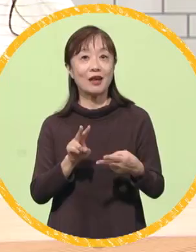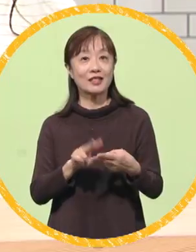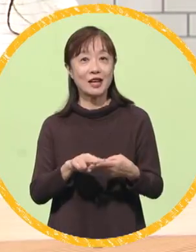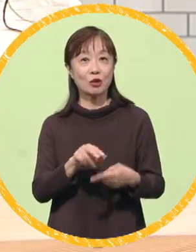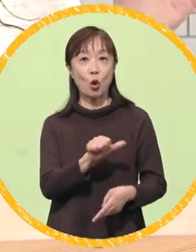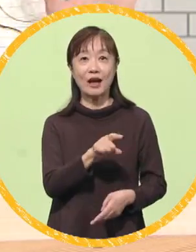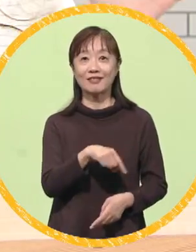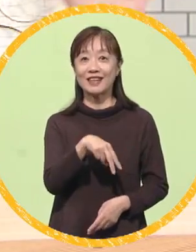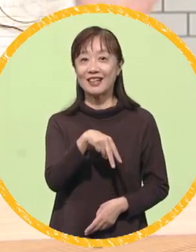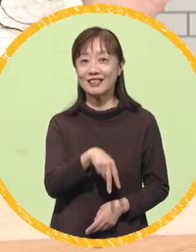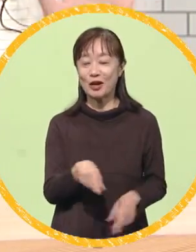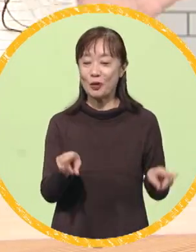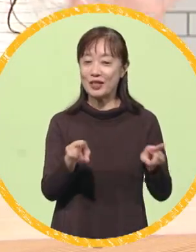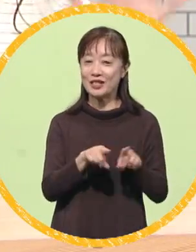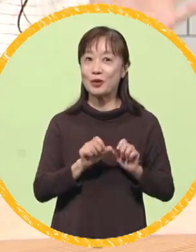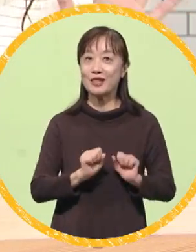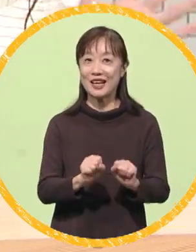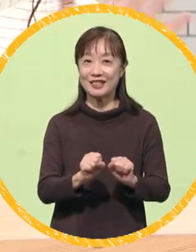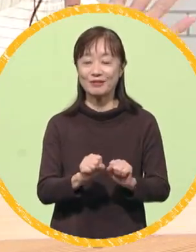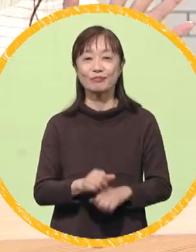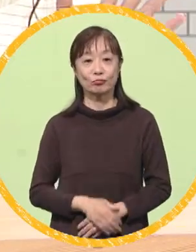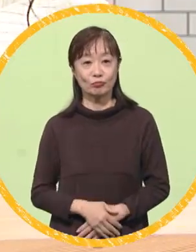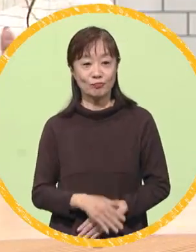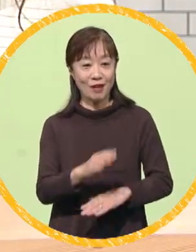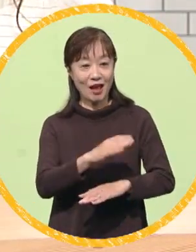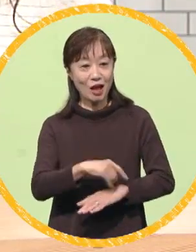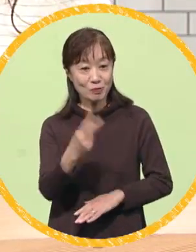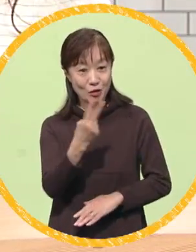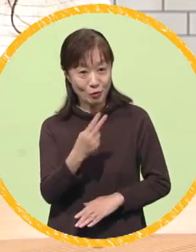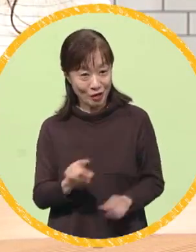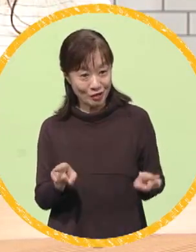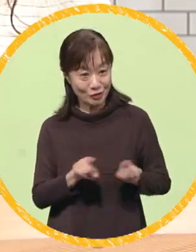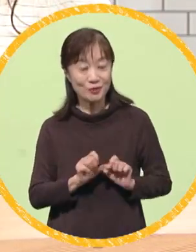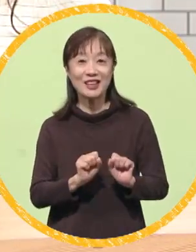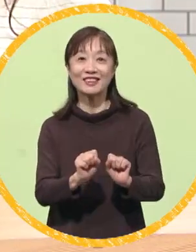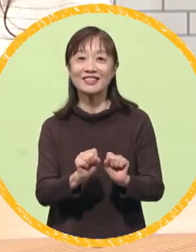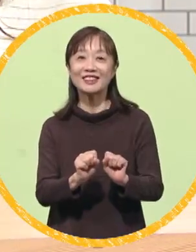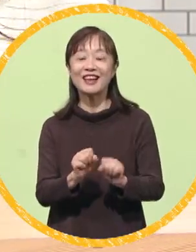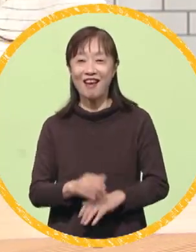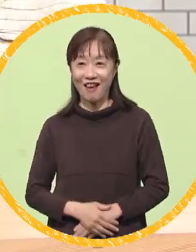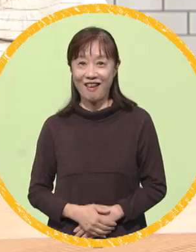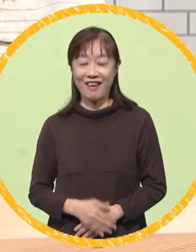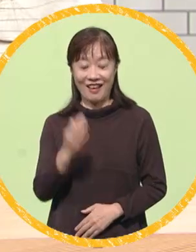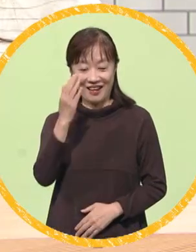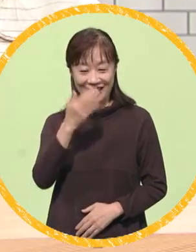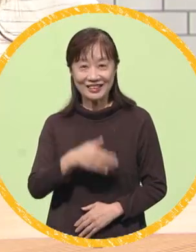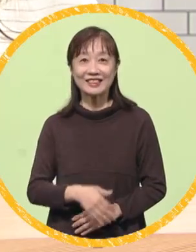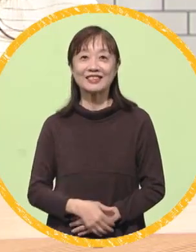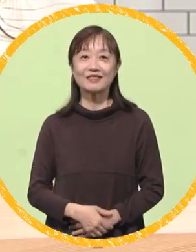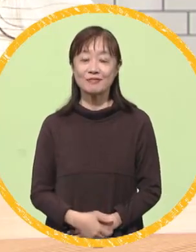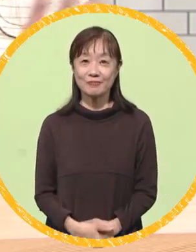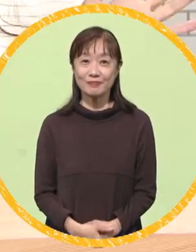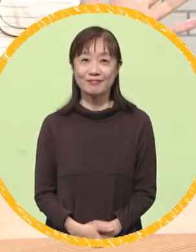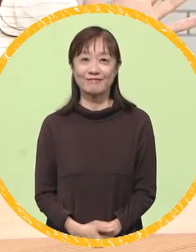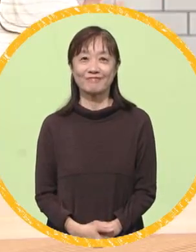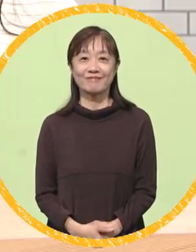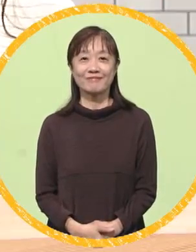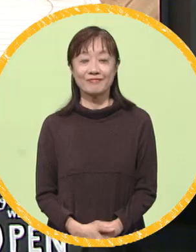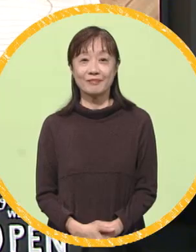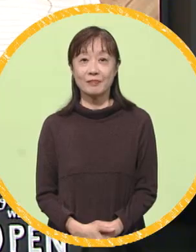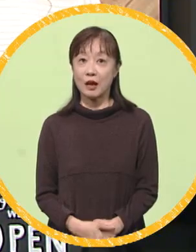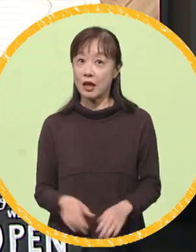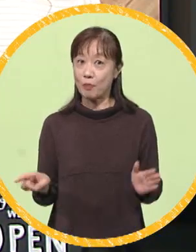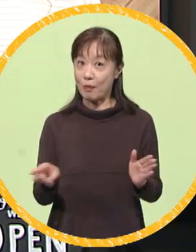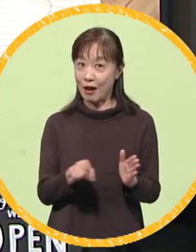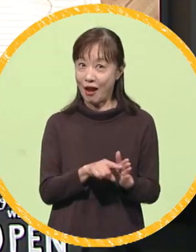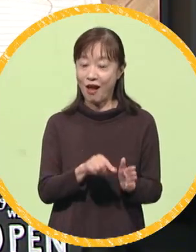りします。 よろしくお願いします。 初の組み合わせです。意外と そうだったんだ ね。今